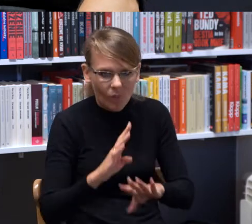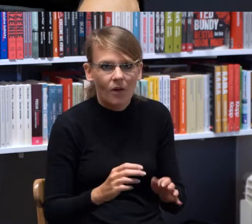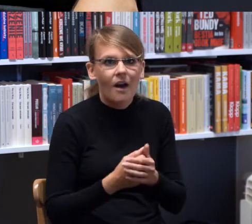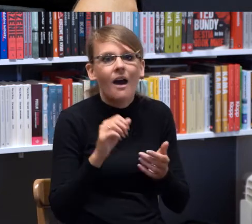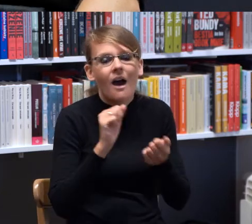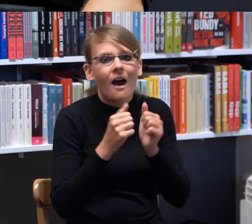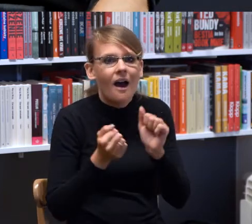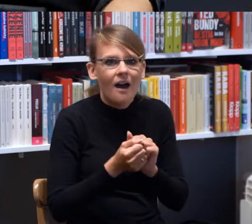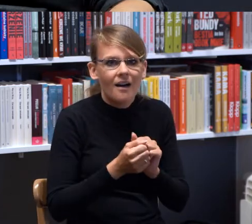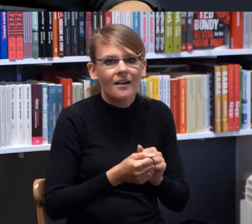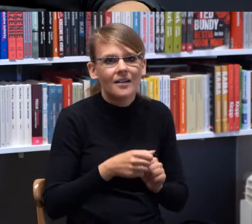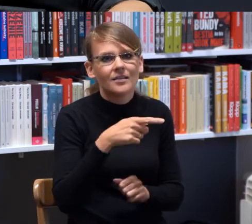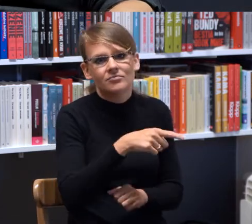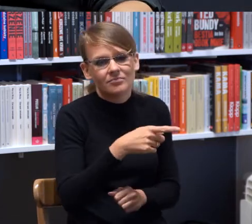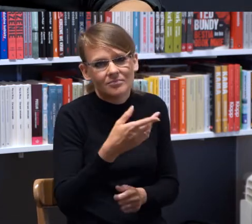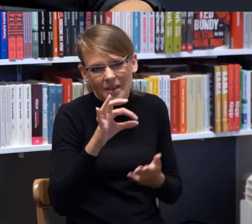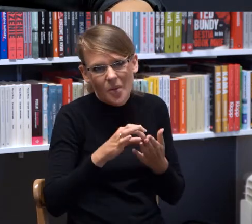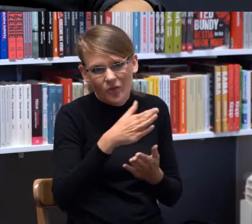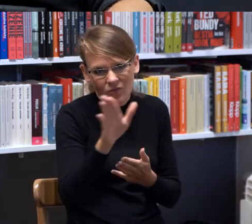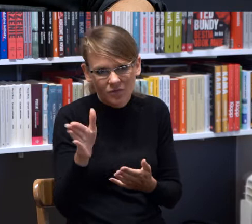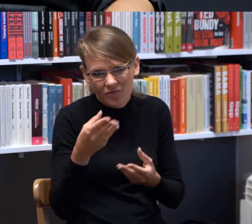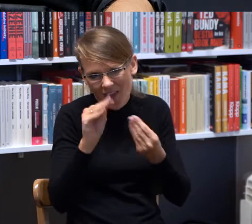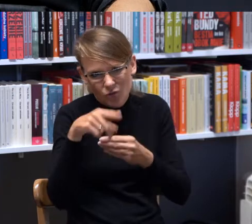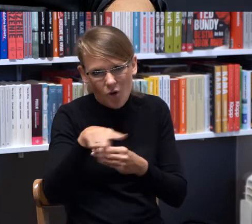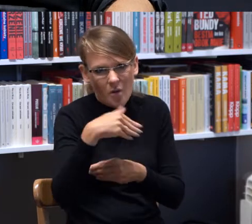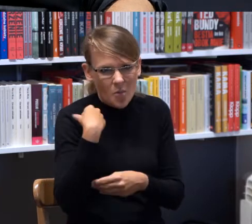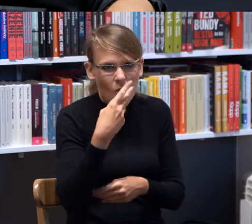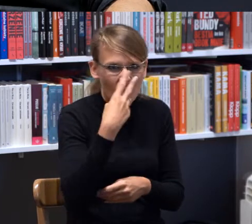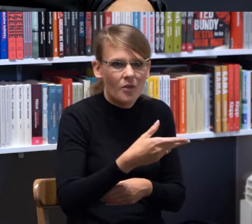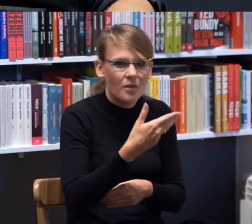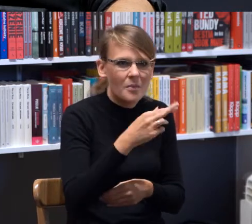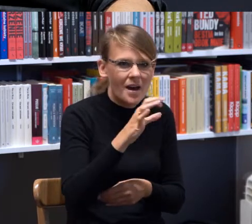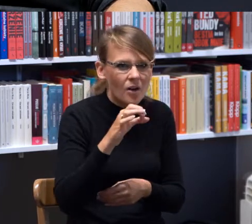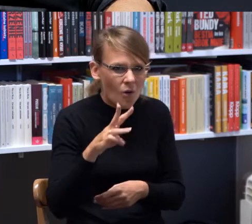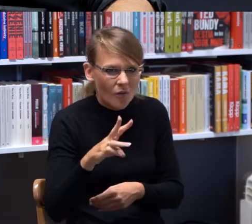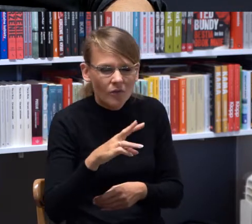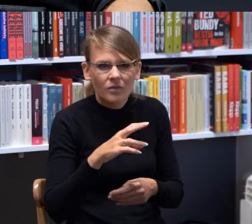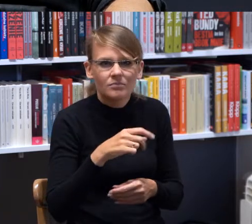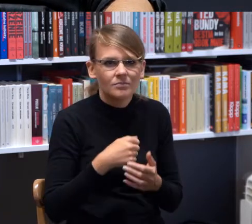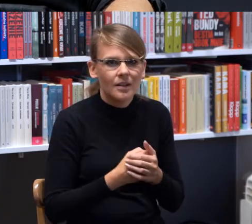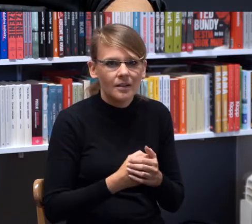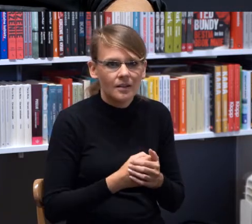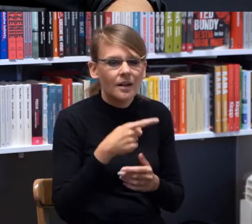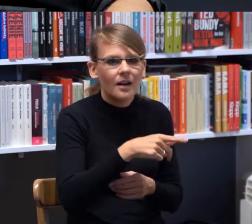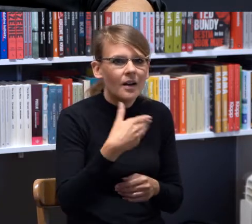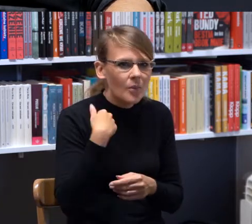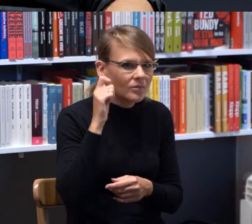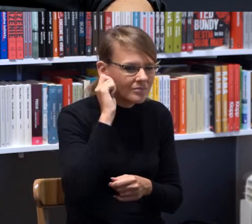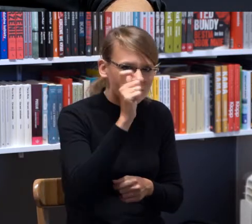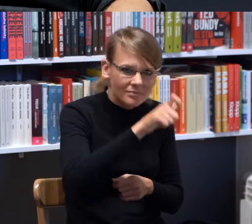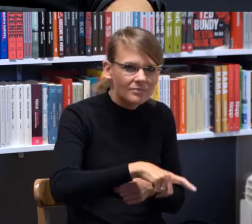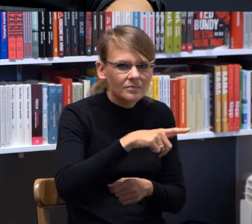dziwi, że Mare of Easttown, pewnie wszyscy widzieli, albo większość, że ona po dniu pełnym trudów i